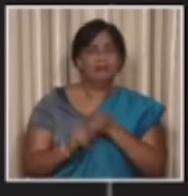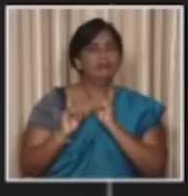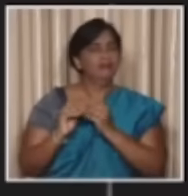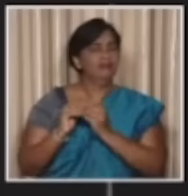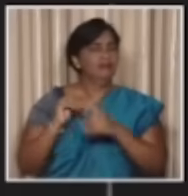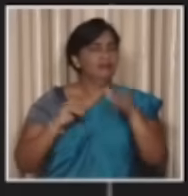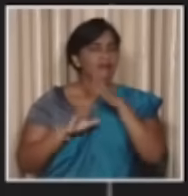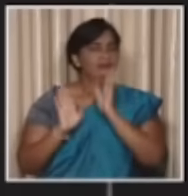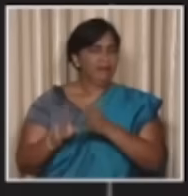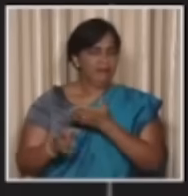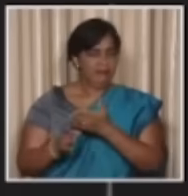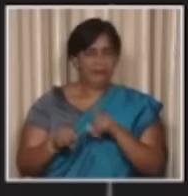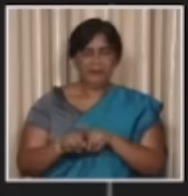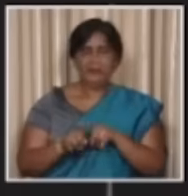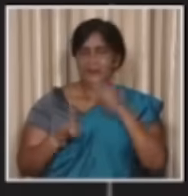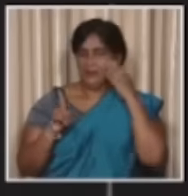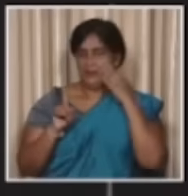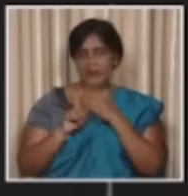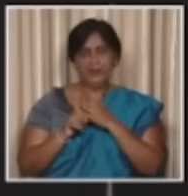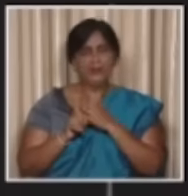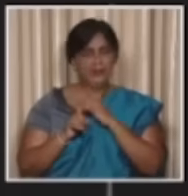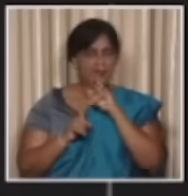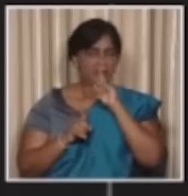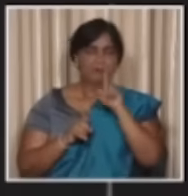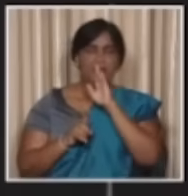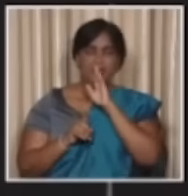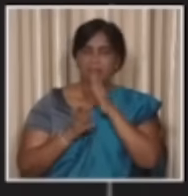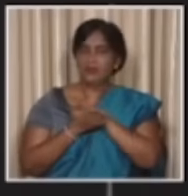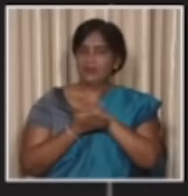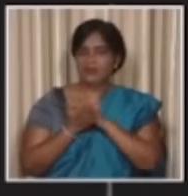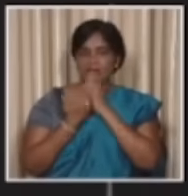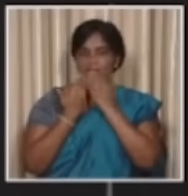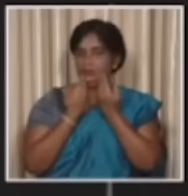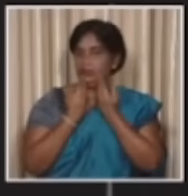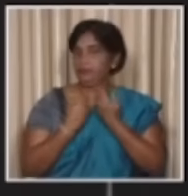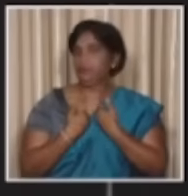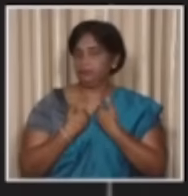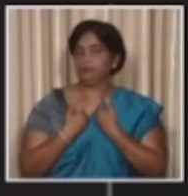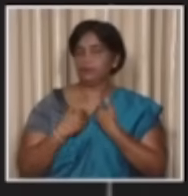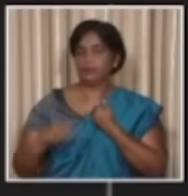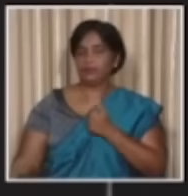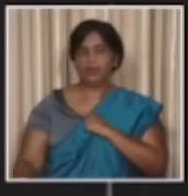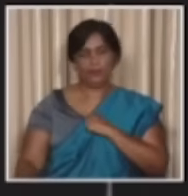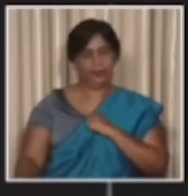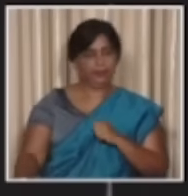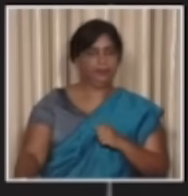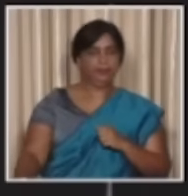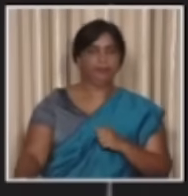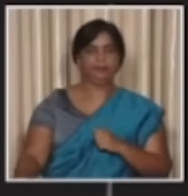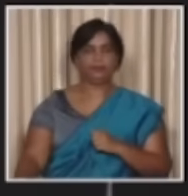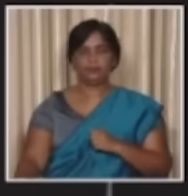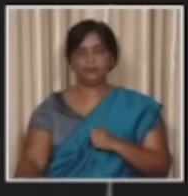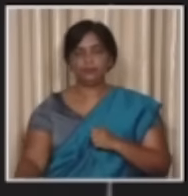තනතුරවලම ඉන්නවා ගරු ඇමතුමා. ඉතින් මේ පිළිබඳව ඔබතුමාගේ විග්‍රහයක් දැනගන්න කැමති ගරු ඇමතුමා.